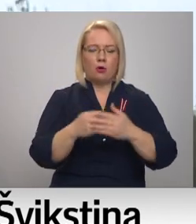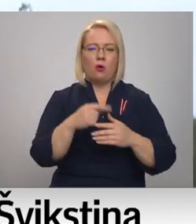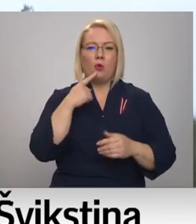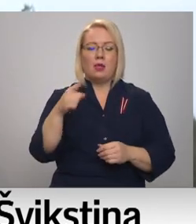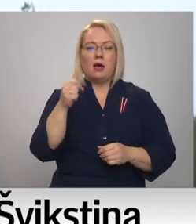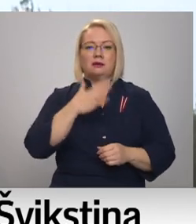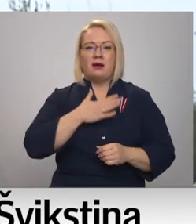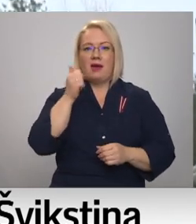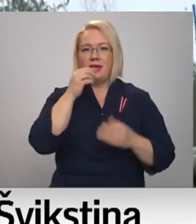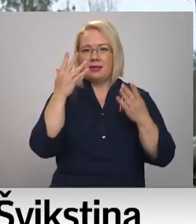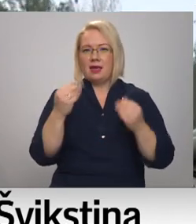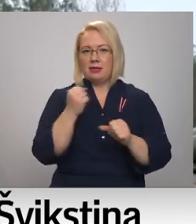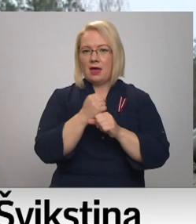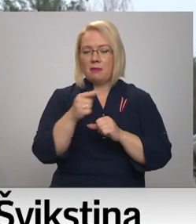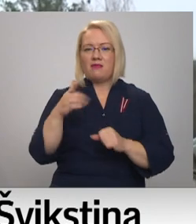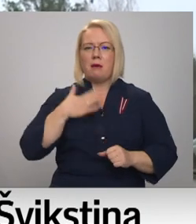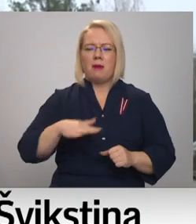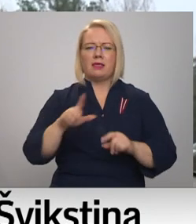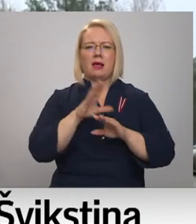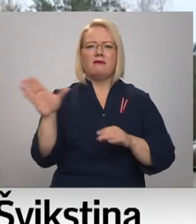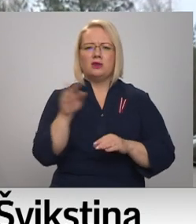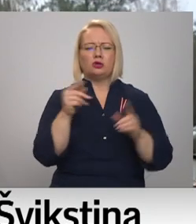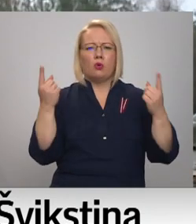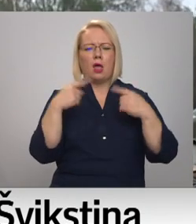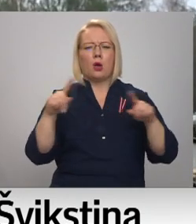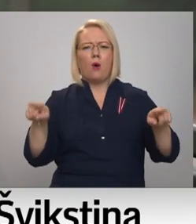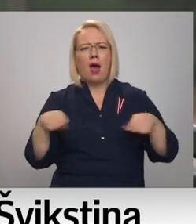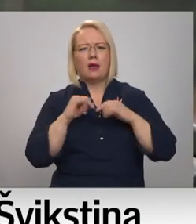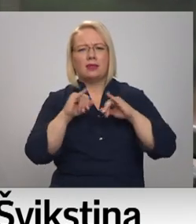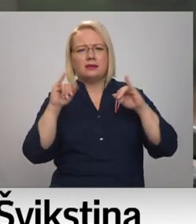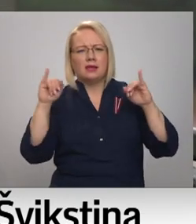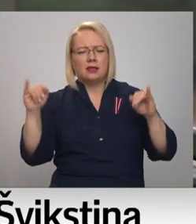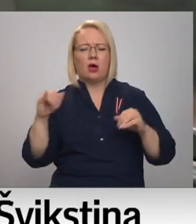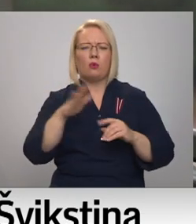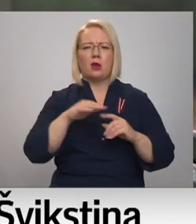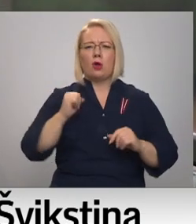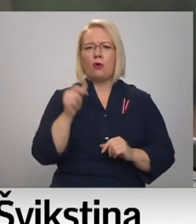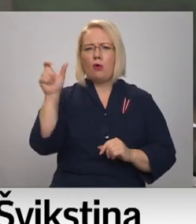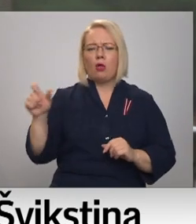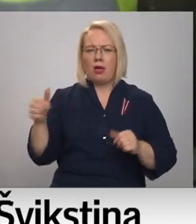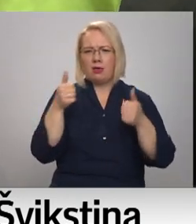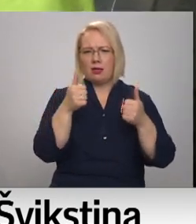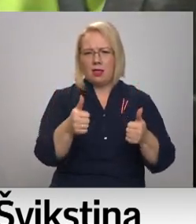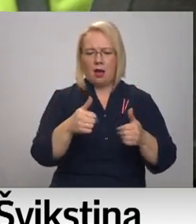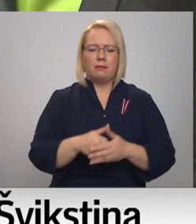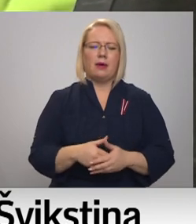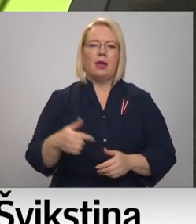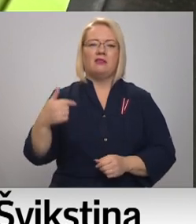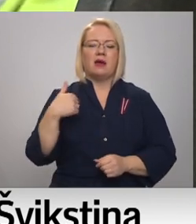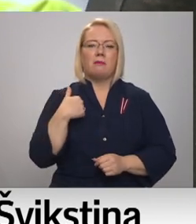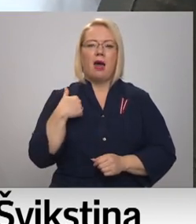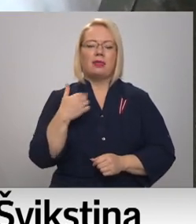bruņotajos spēkos Kristīnai ļoti patīk iespēja nemitīgi attīstīties un apkārt esošie lieliskie kolēģi. Man liekam aizrauj tas,